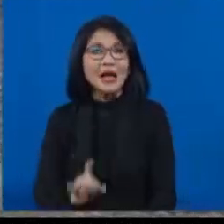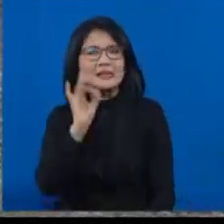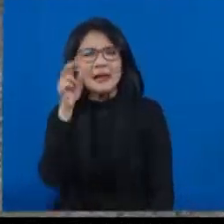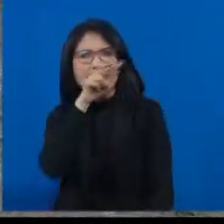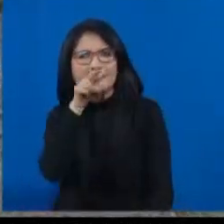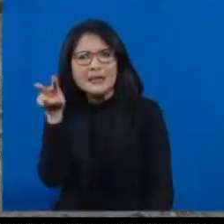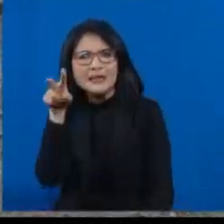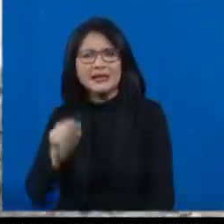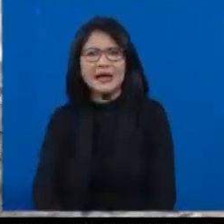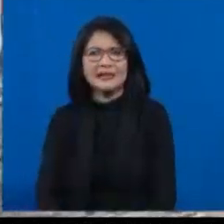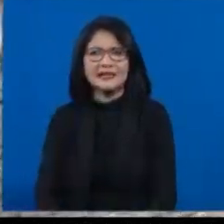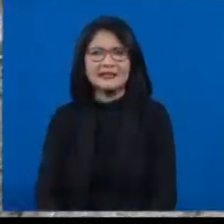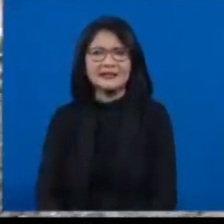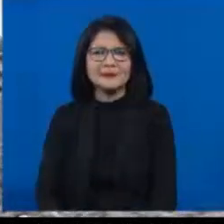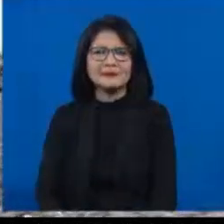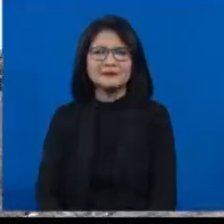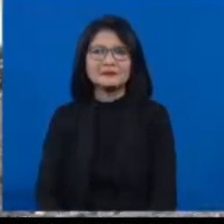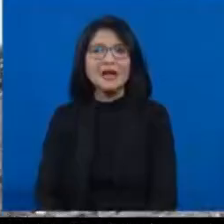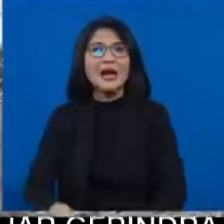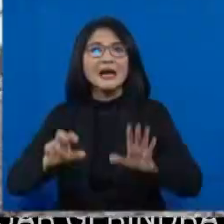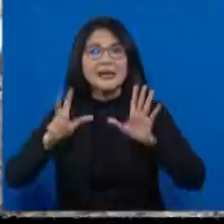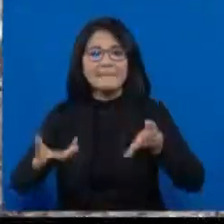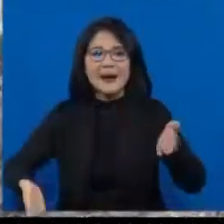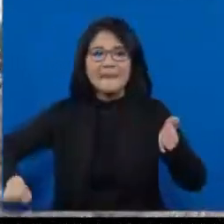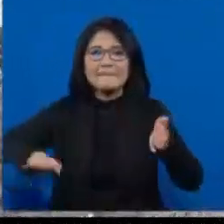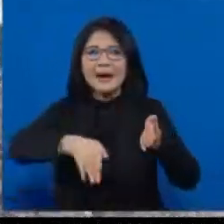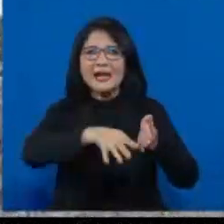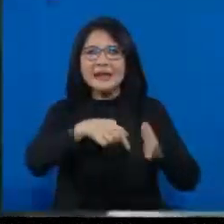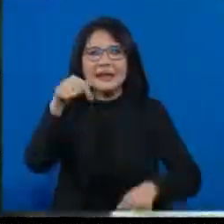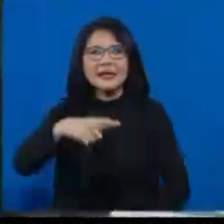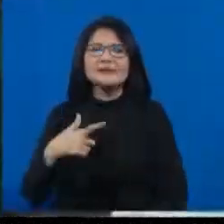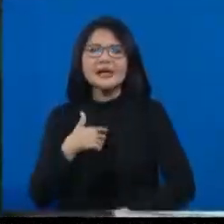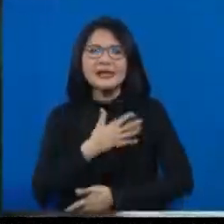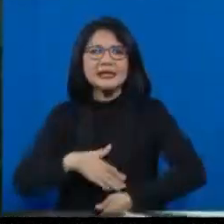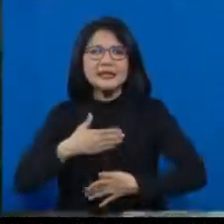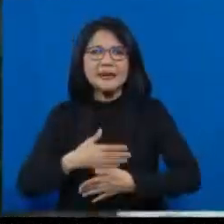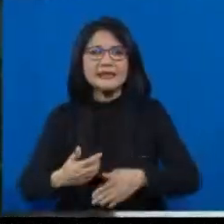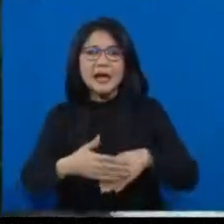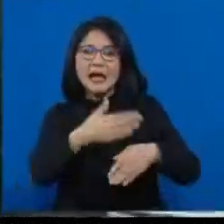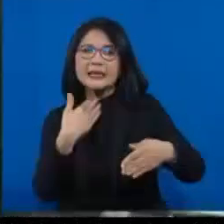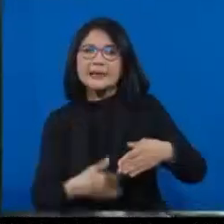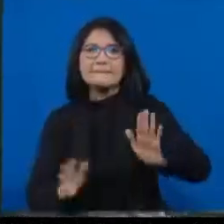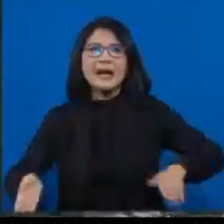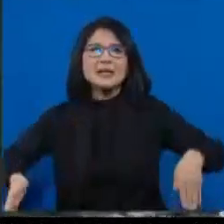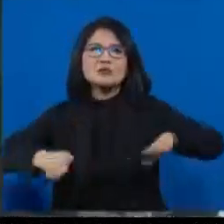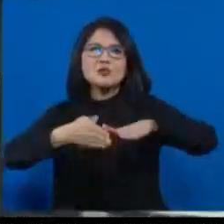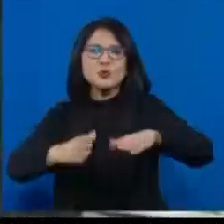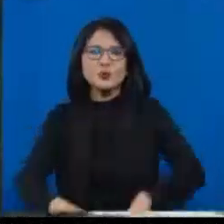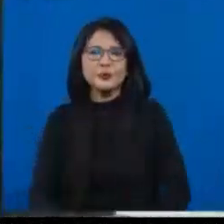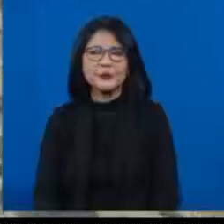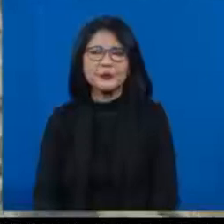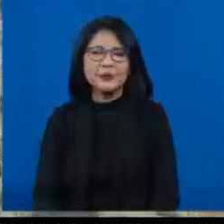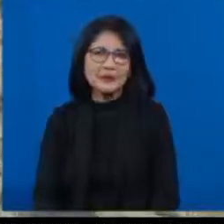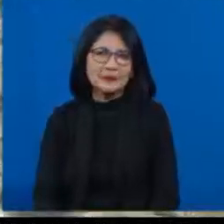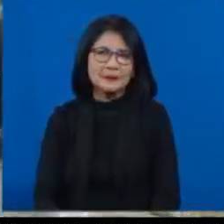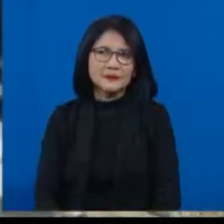flora eksotis alam Afrika Van Java, 8 pantai berpasir putih dapat dinikmati di balik gunung Baluran itu. Terus